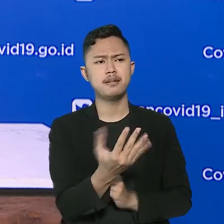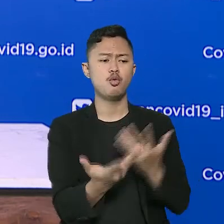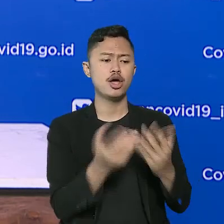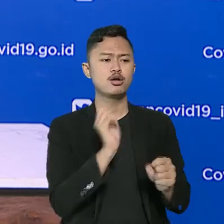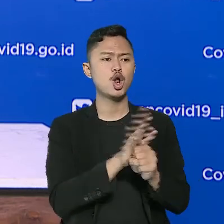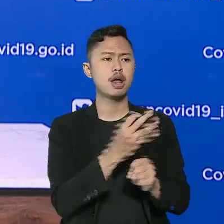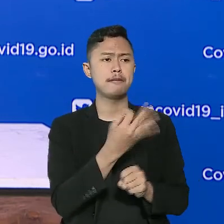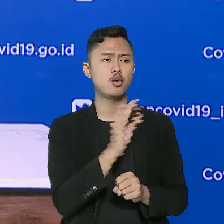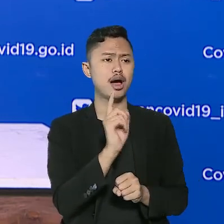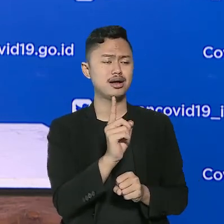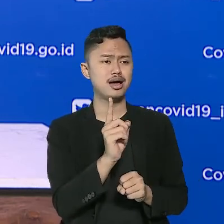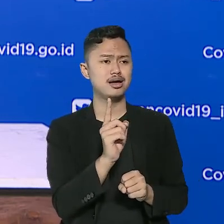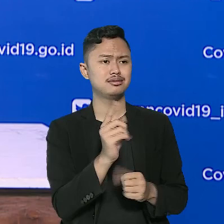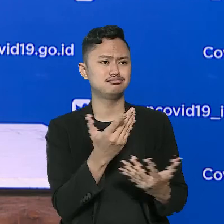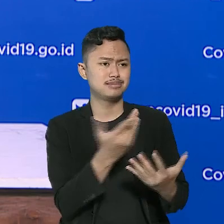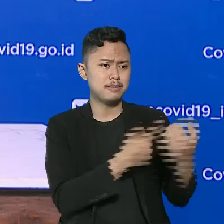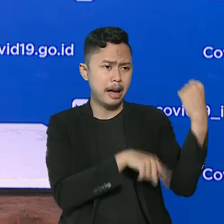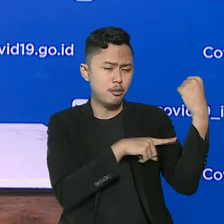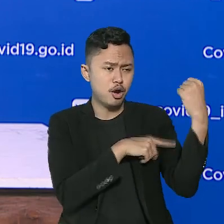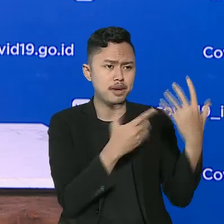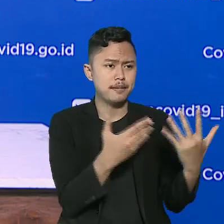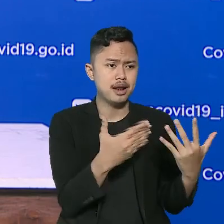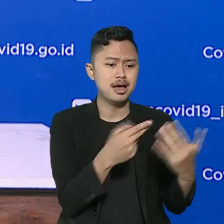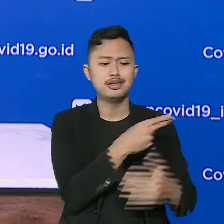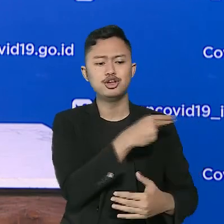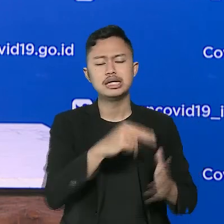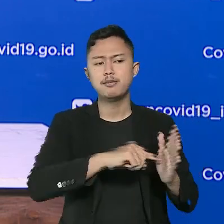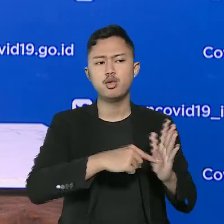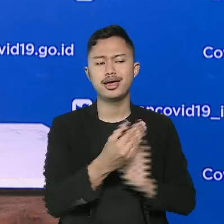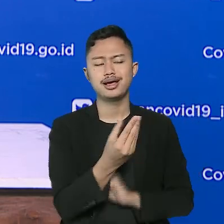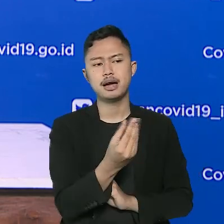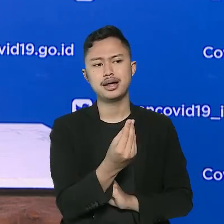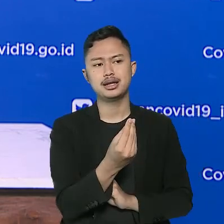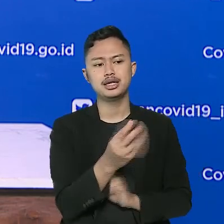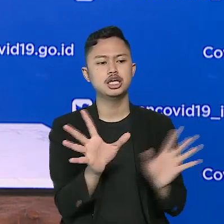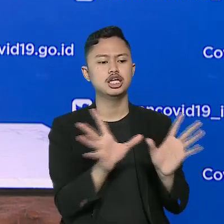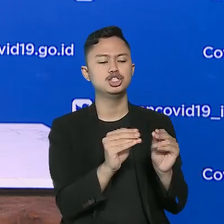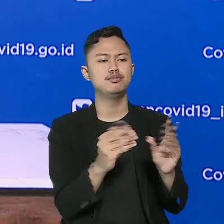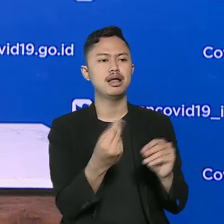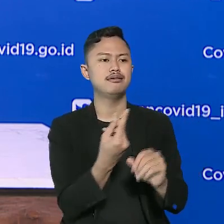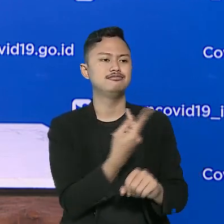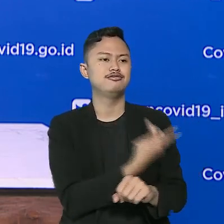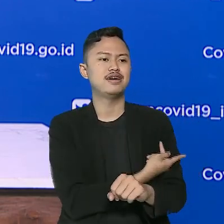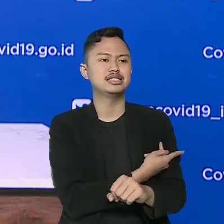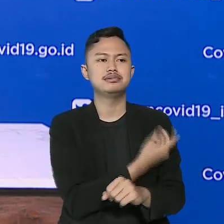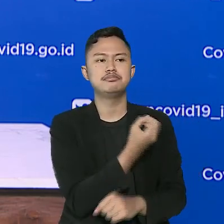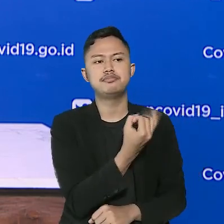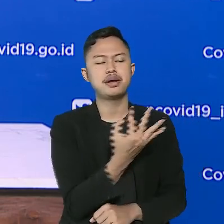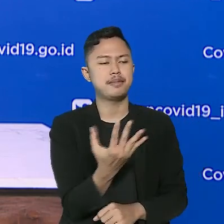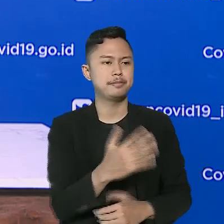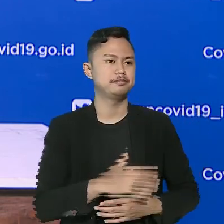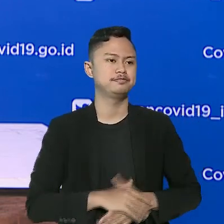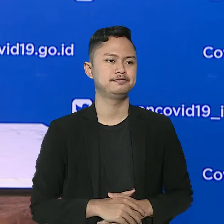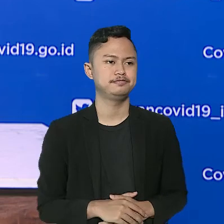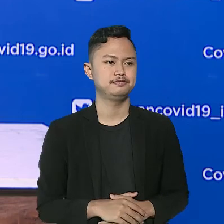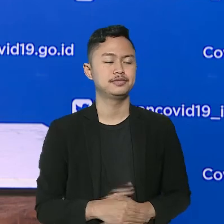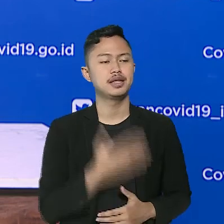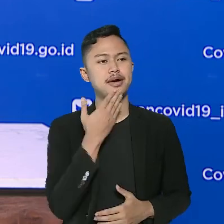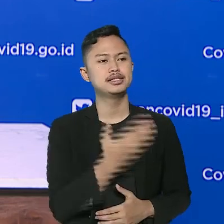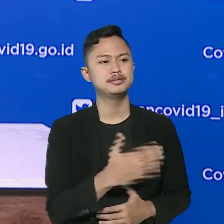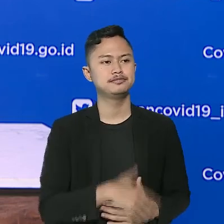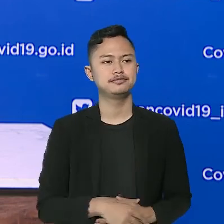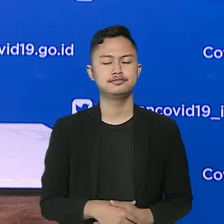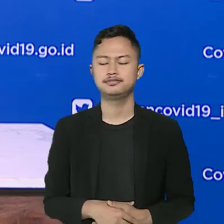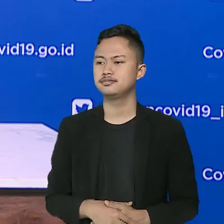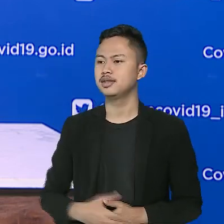varian yang baru. Kapan akan mulai roll out di Indonesia dan berapa banyak dosis yang telah diterima atau dimiliki oleh Indonesia? Terima